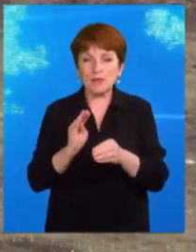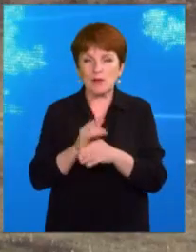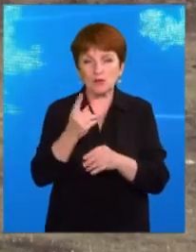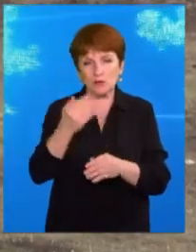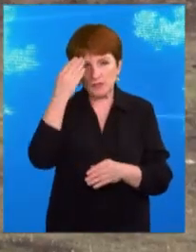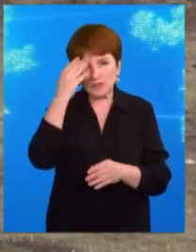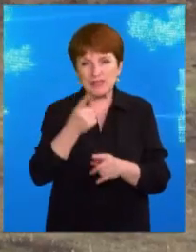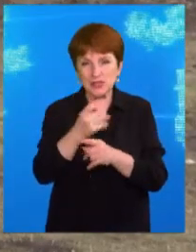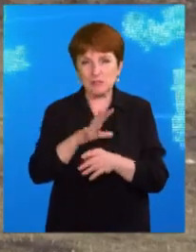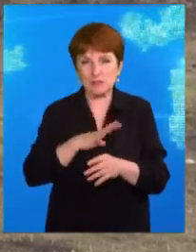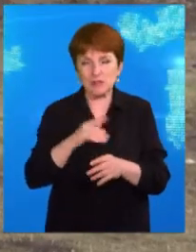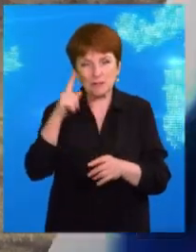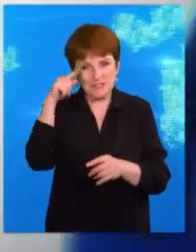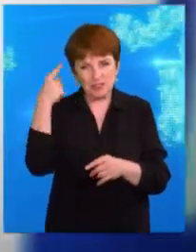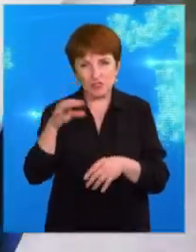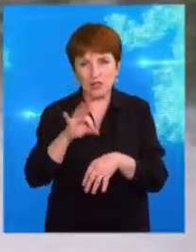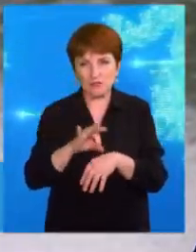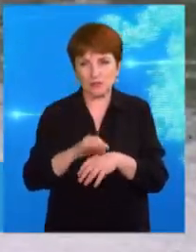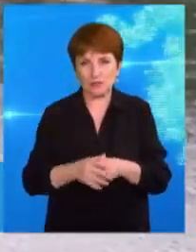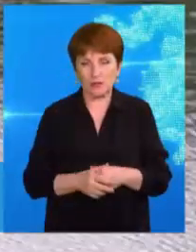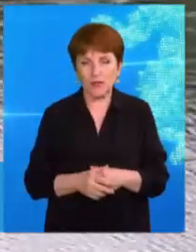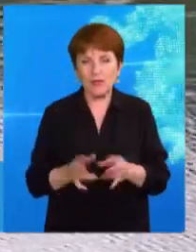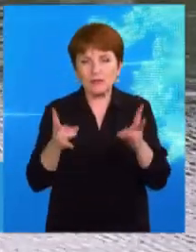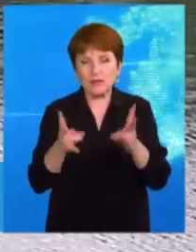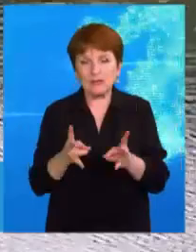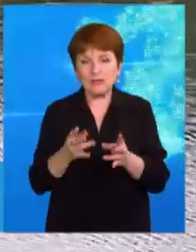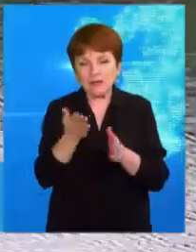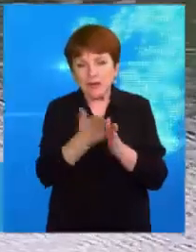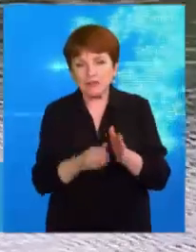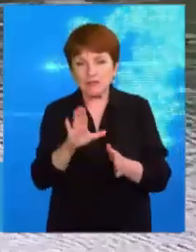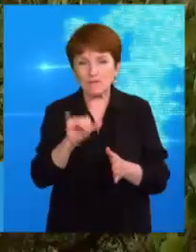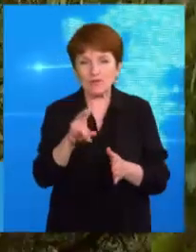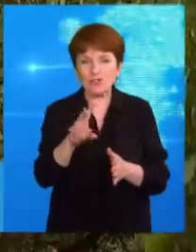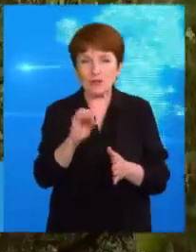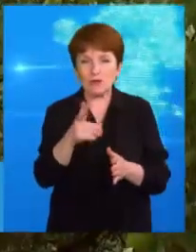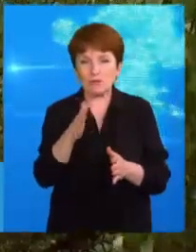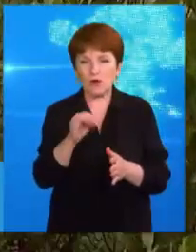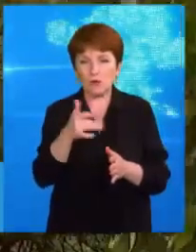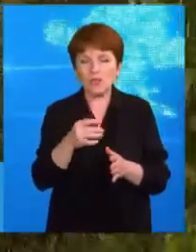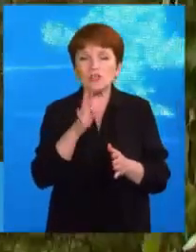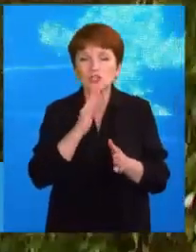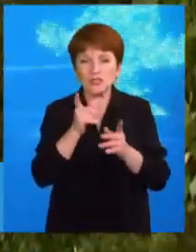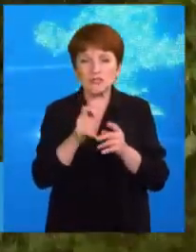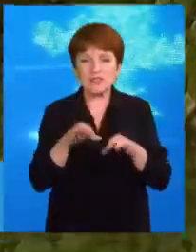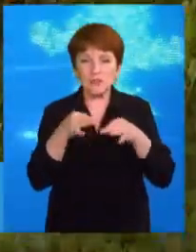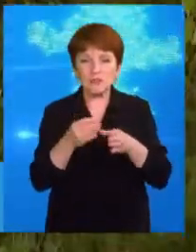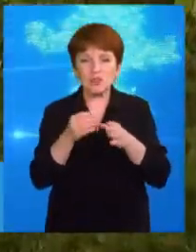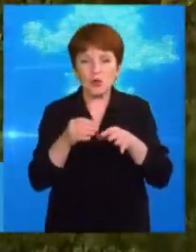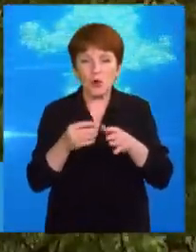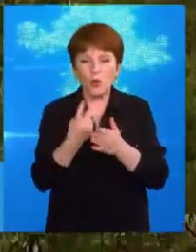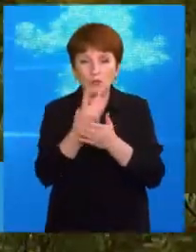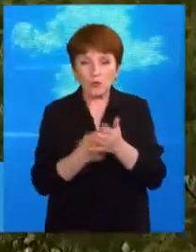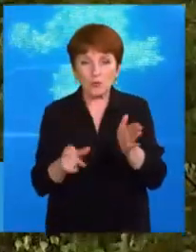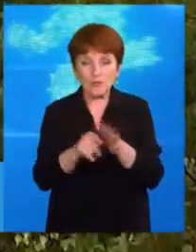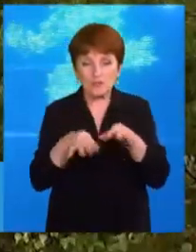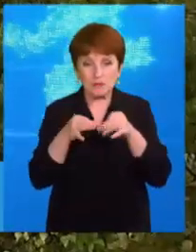версий, у стрелявшего было психическое заболевание. Трагедия на карьере в Вишневогорске. Женщина, сидевшая в легковушке, утонула вместе с машиной.